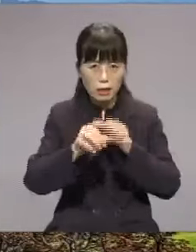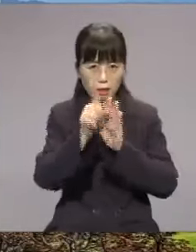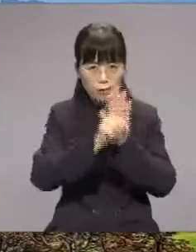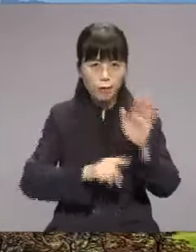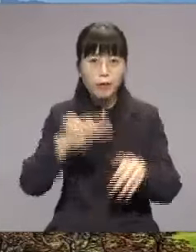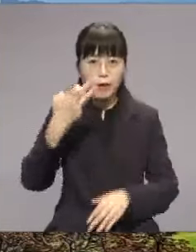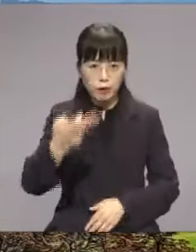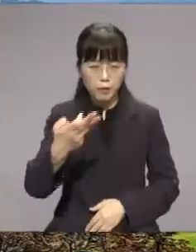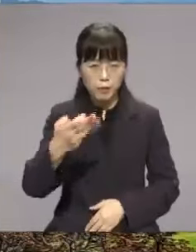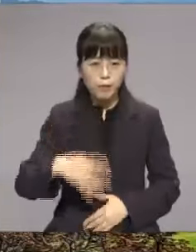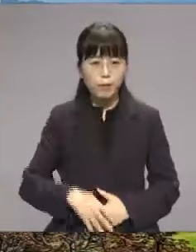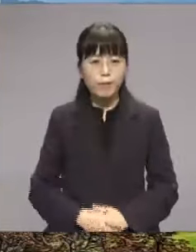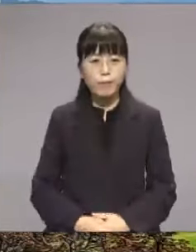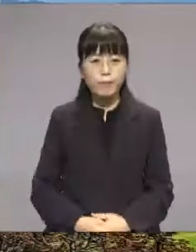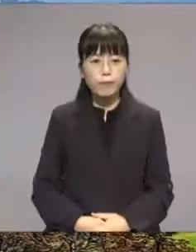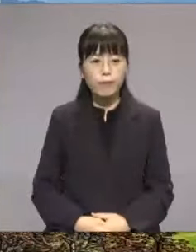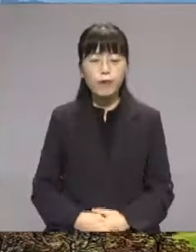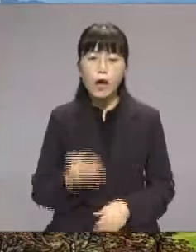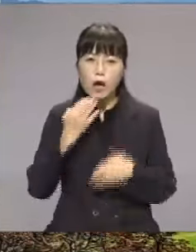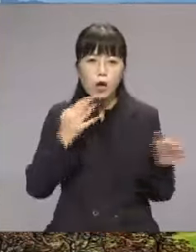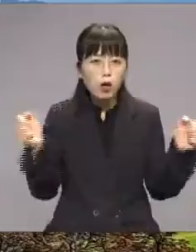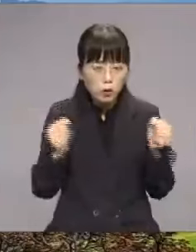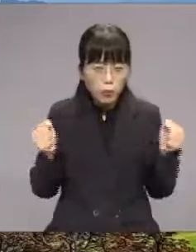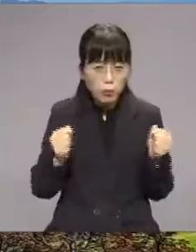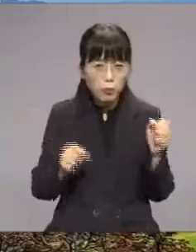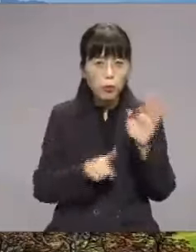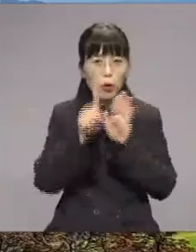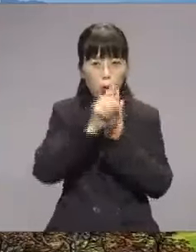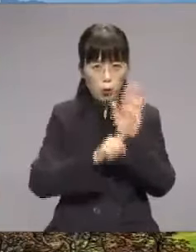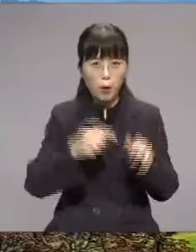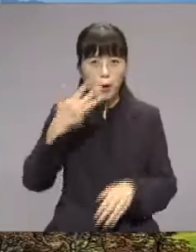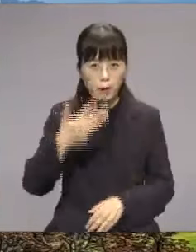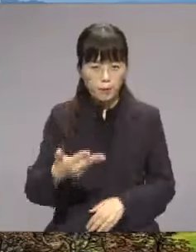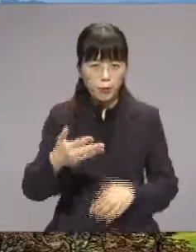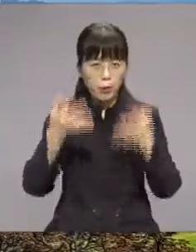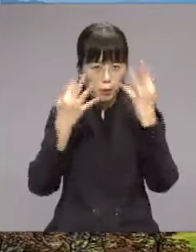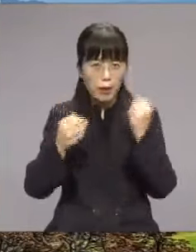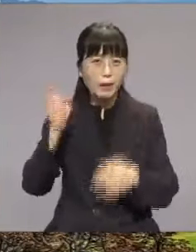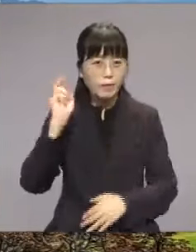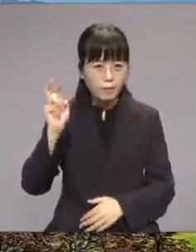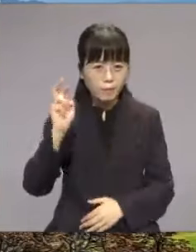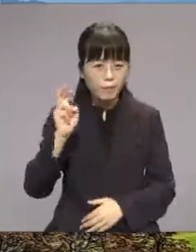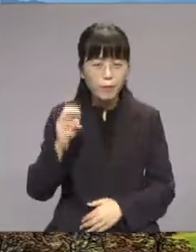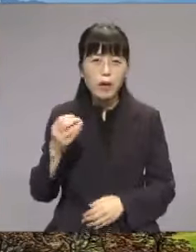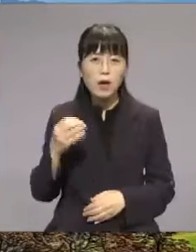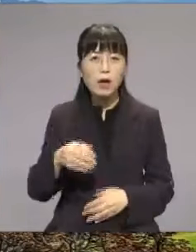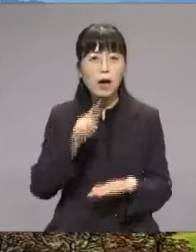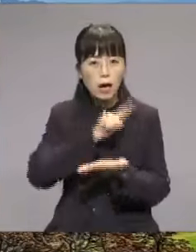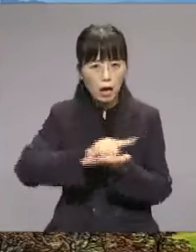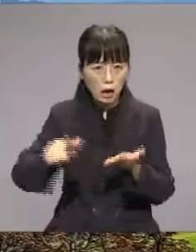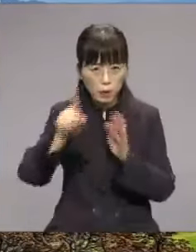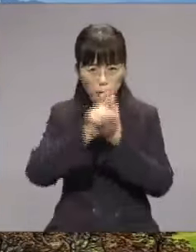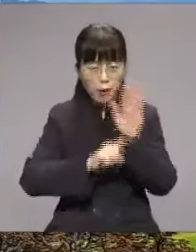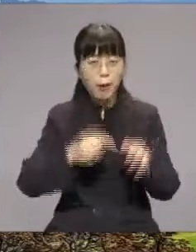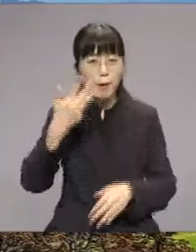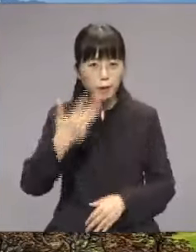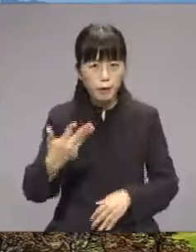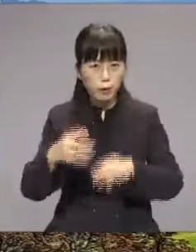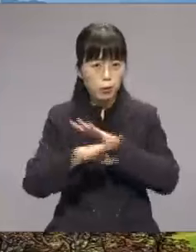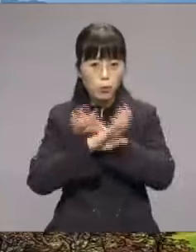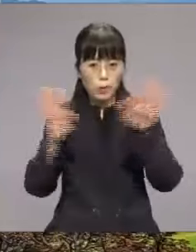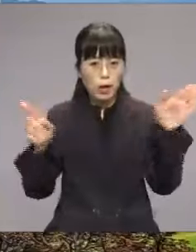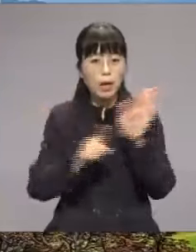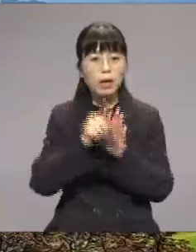13도 예상되고요 경기 북부는 8도로 떨어지는 곳이 많겠습니다 가평도대리 내려갔다가